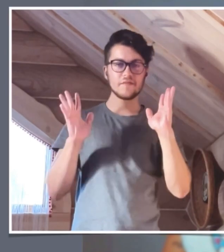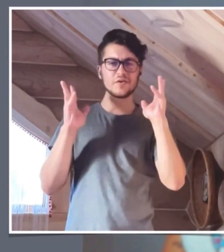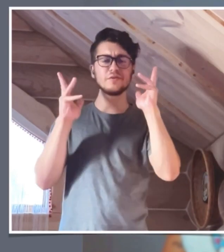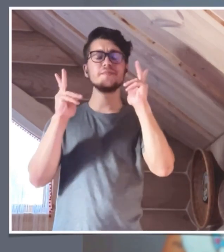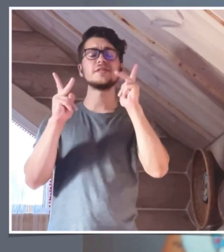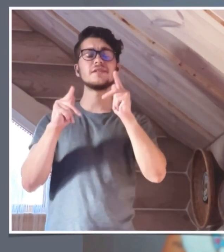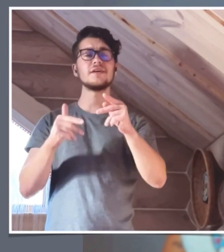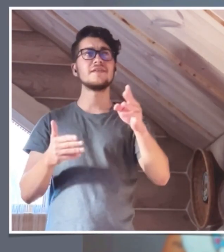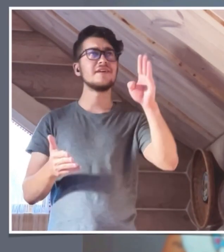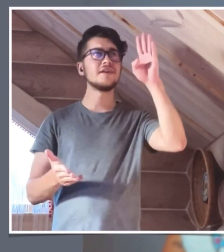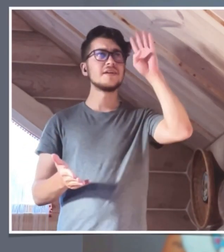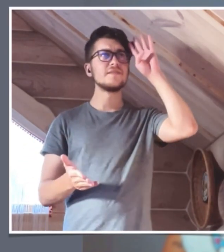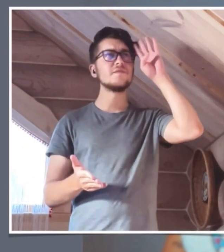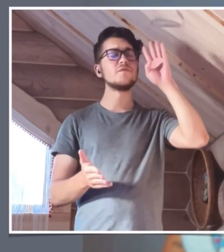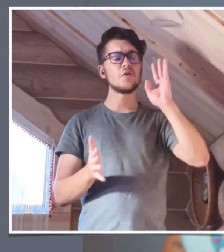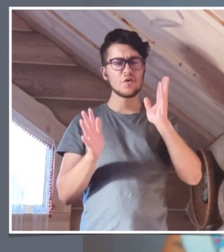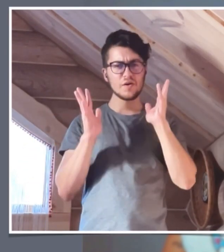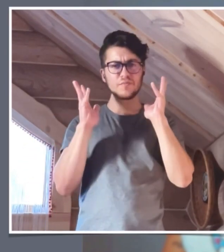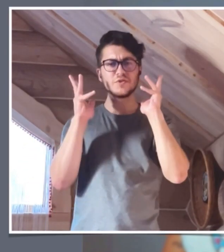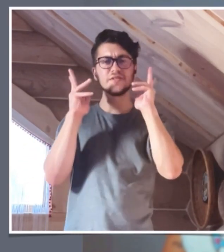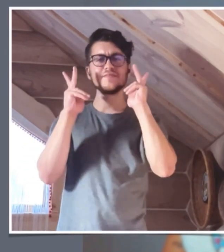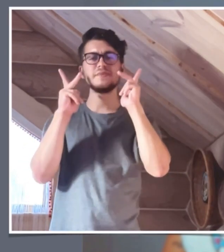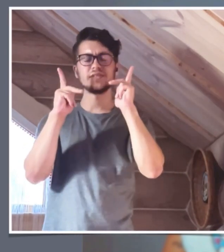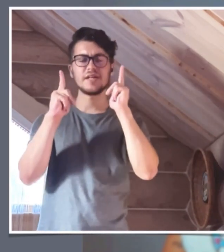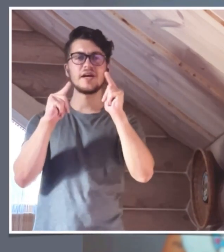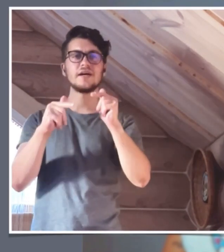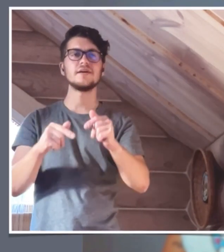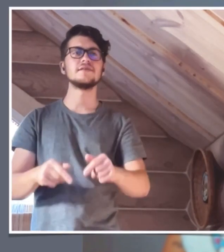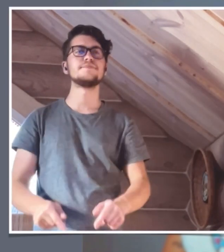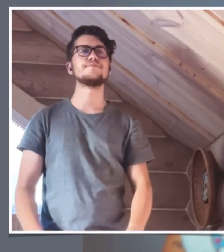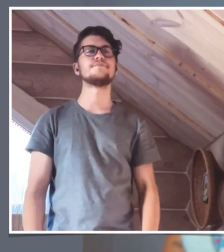я типа 1